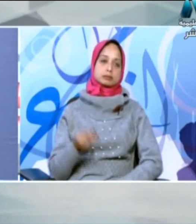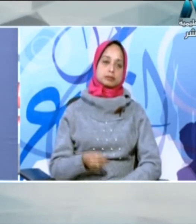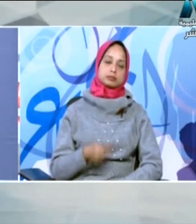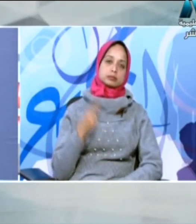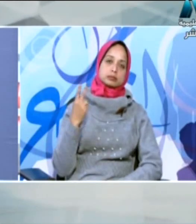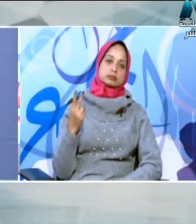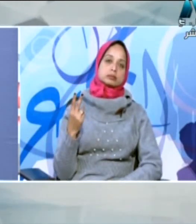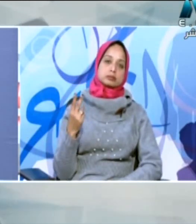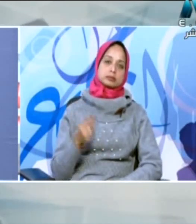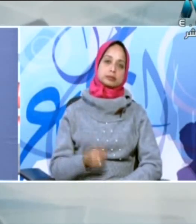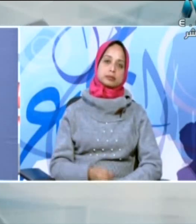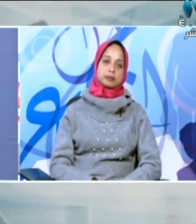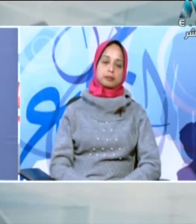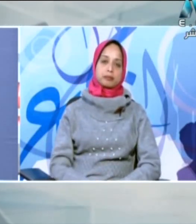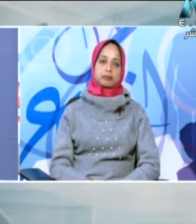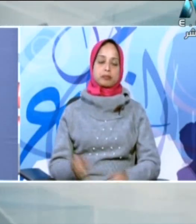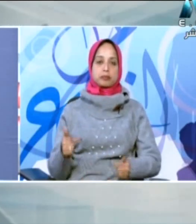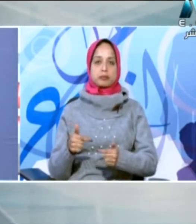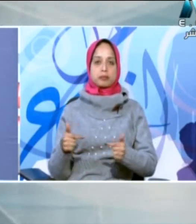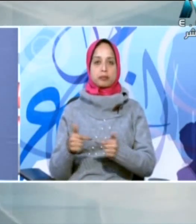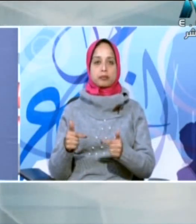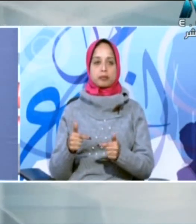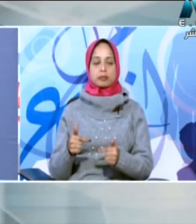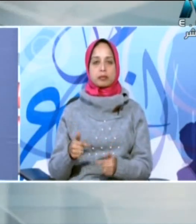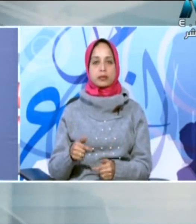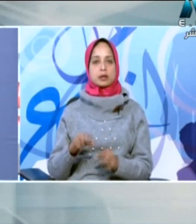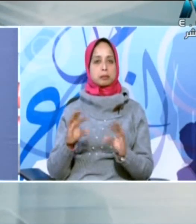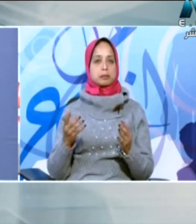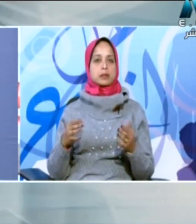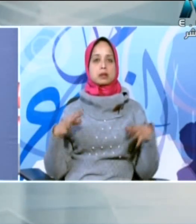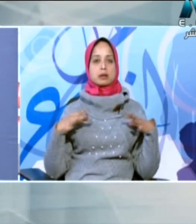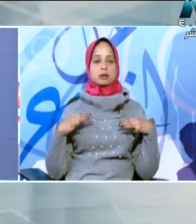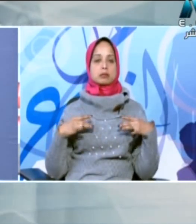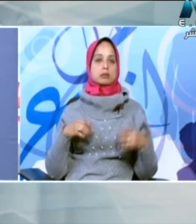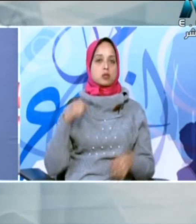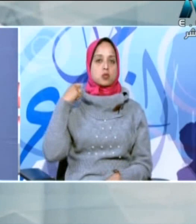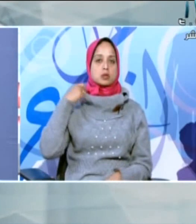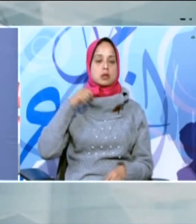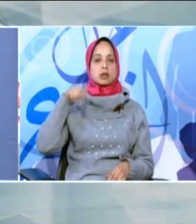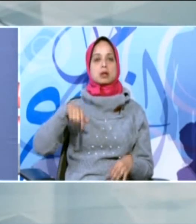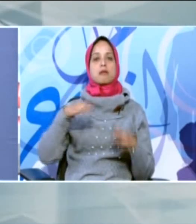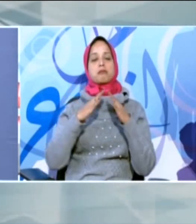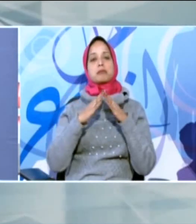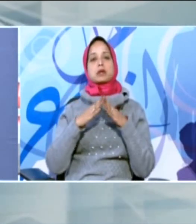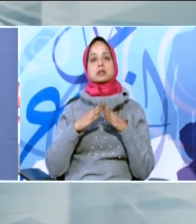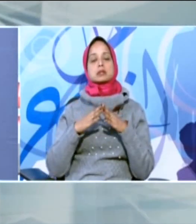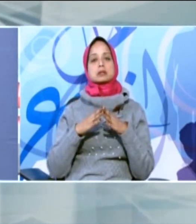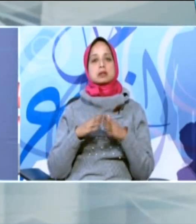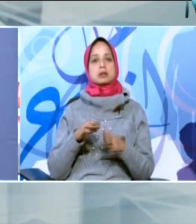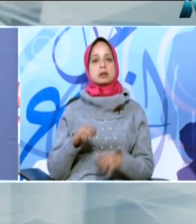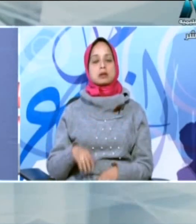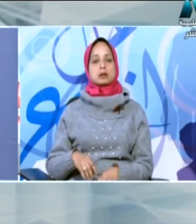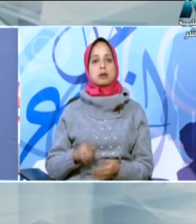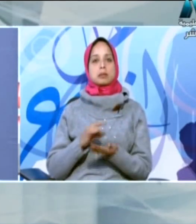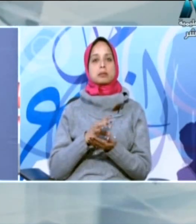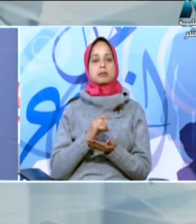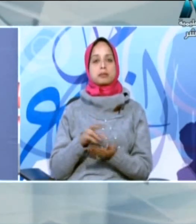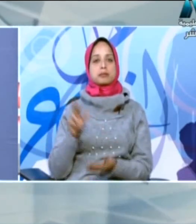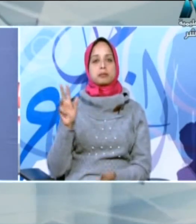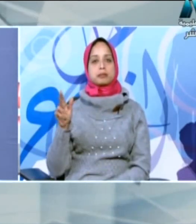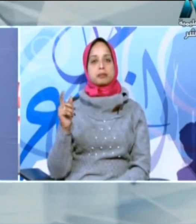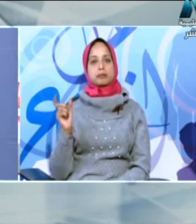اتنين، لما الحرب قامت مين كان رئيس الوزراء في مصر؟ احنا كان عندنا عندي قلنا اقالة النحاس